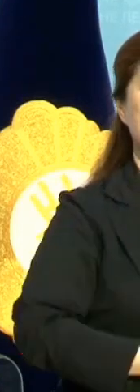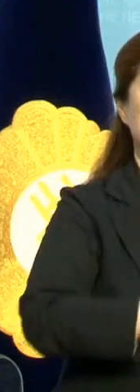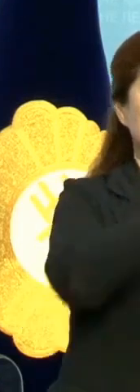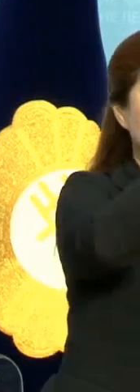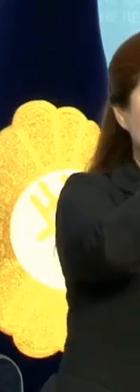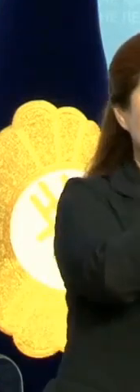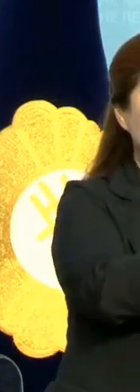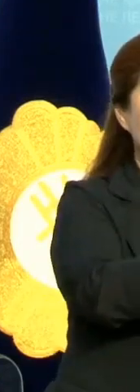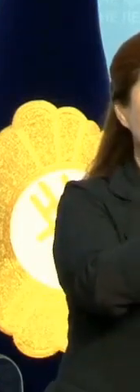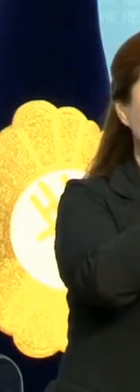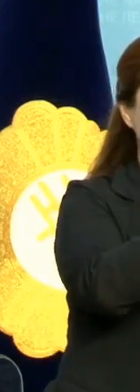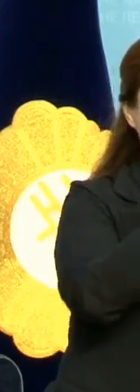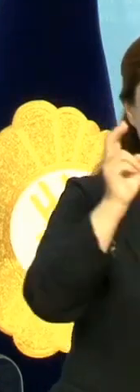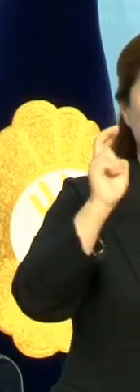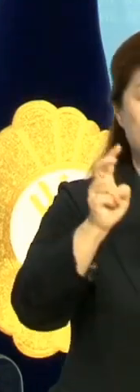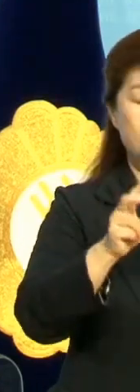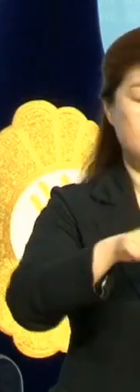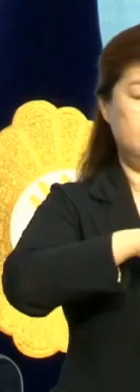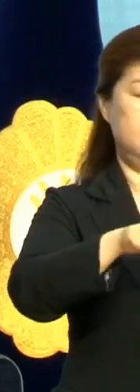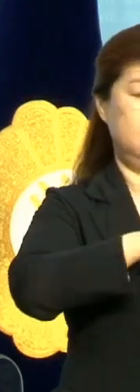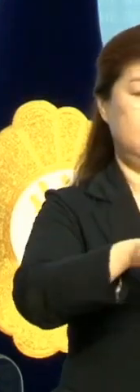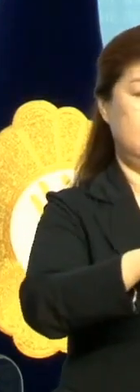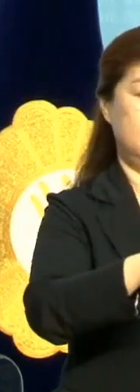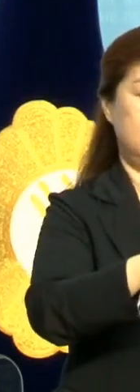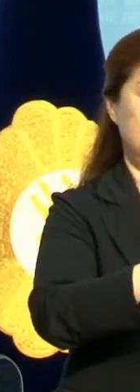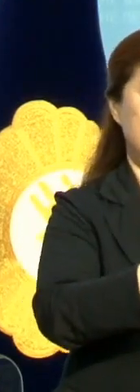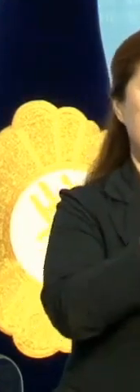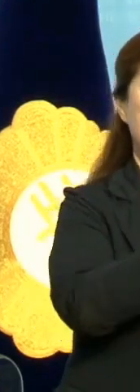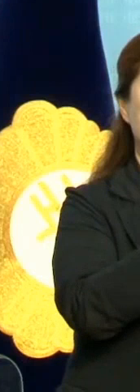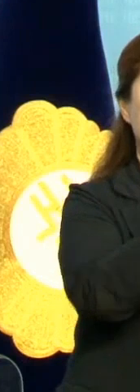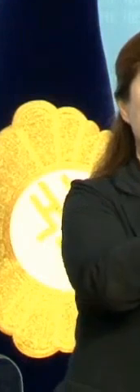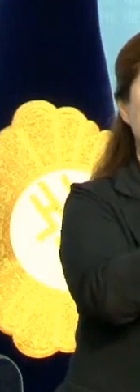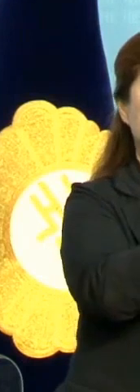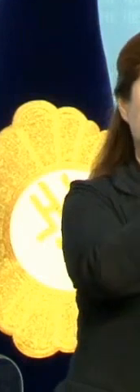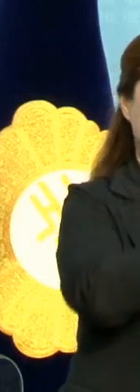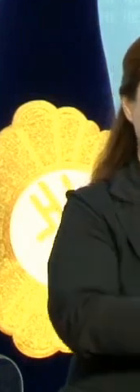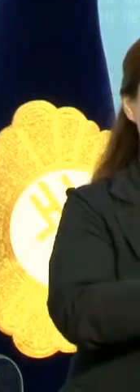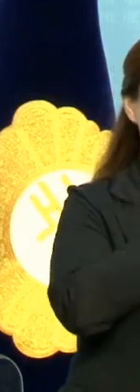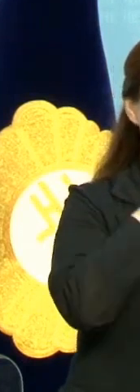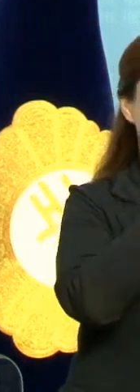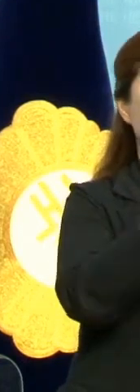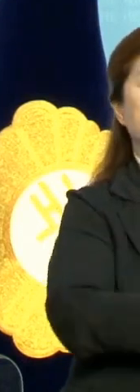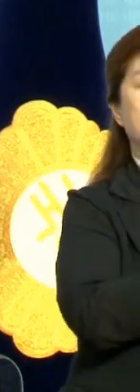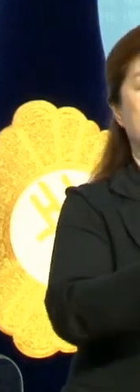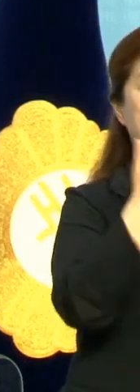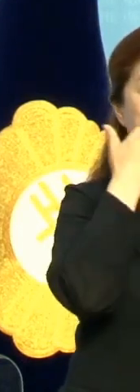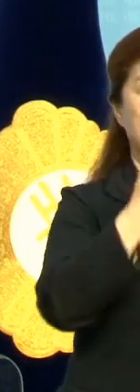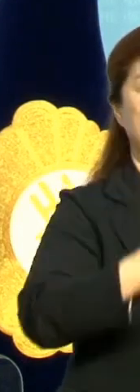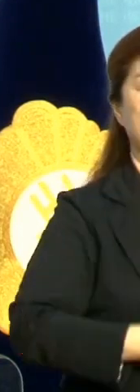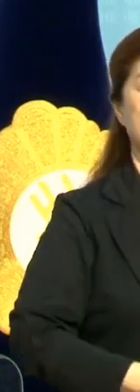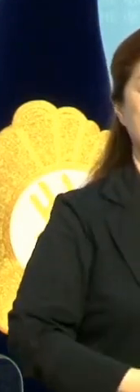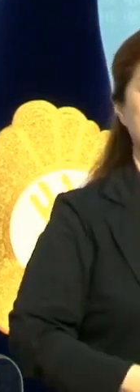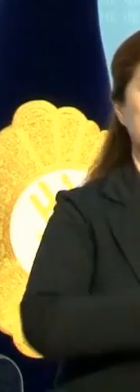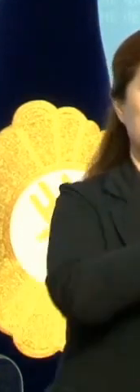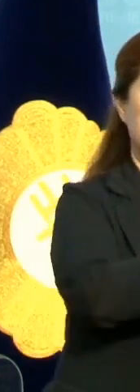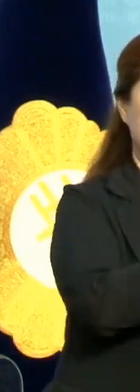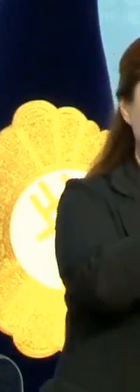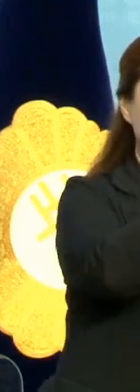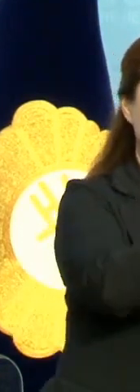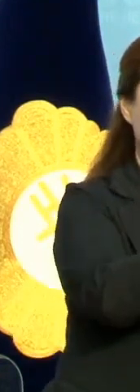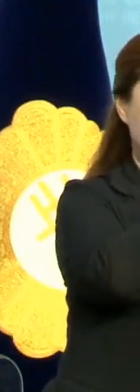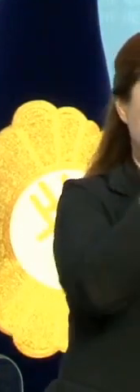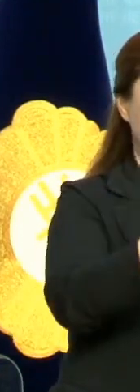결국 기업 지배구조를 규율하는 우리 법체계가 매우 허술했다는 점이 드러납니다. 이 잘못된 구조를